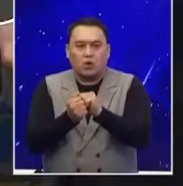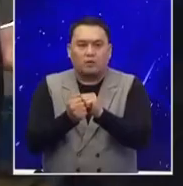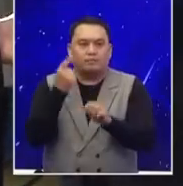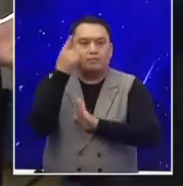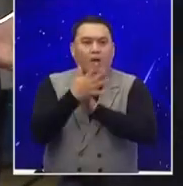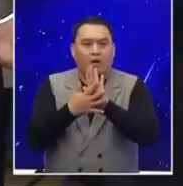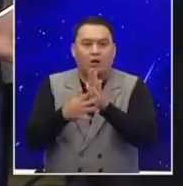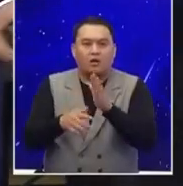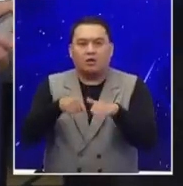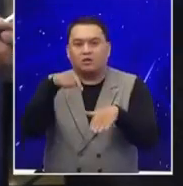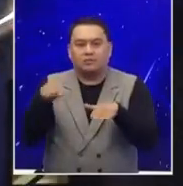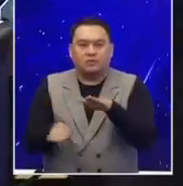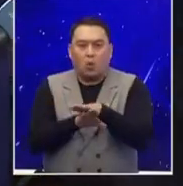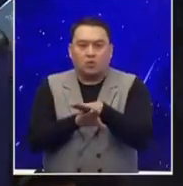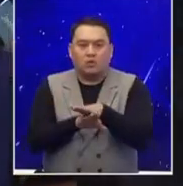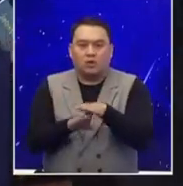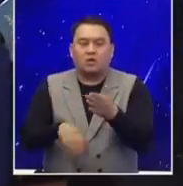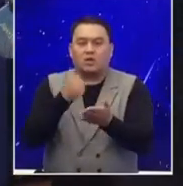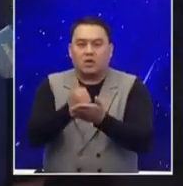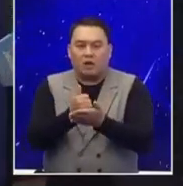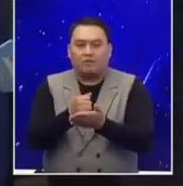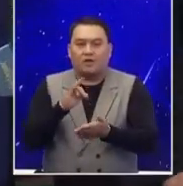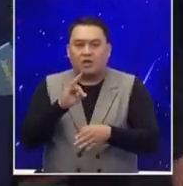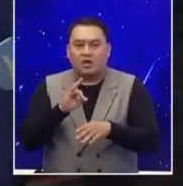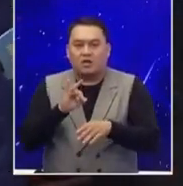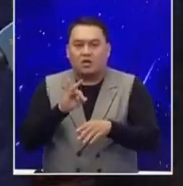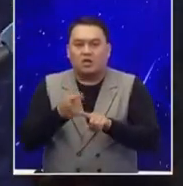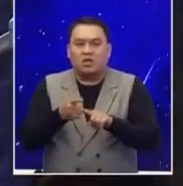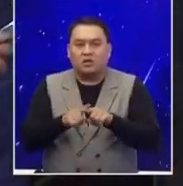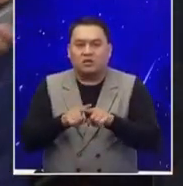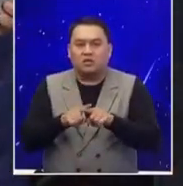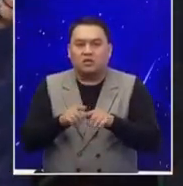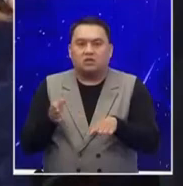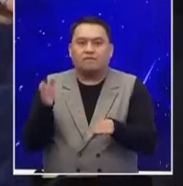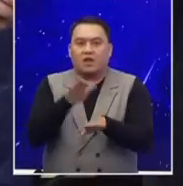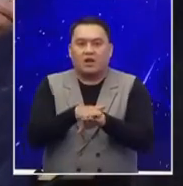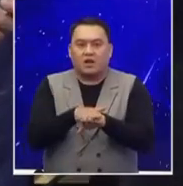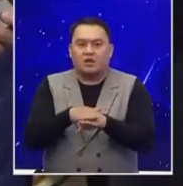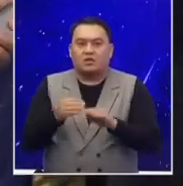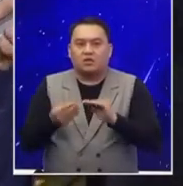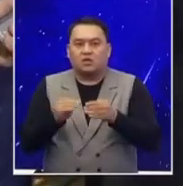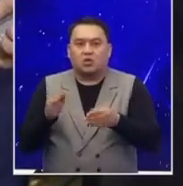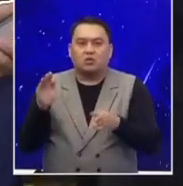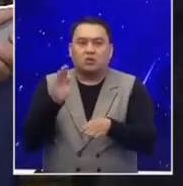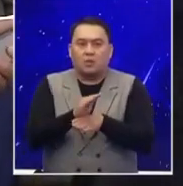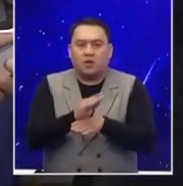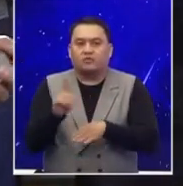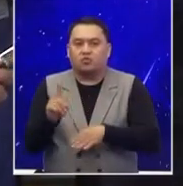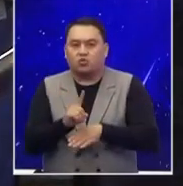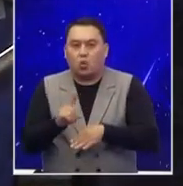Понимаешь? Есть основание, потом основной слой, вот он, основной. Потом сверху мелкозерностным закрывать. Почему? Потому